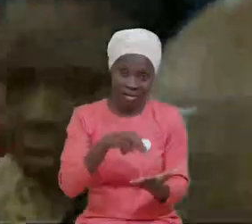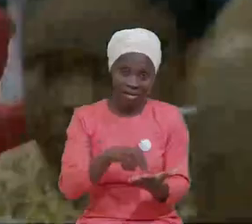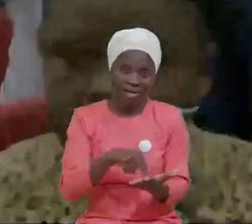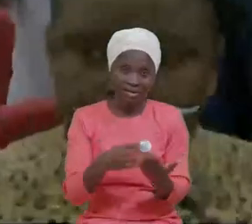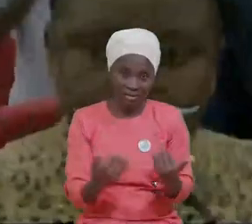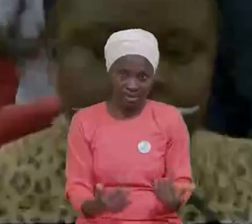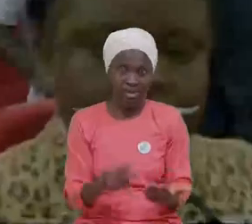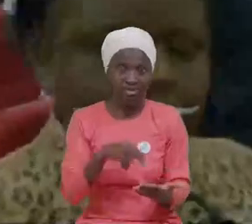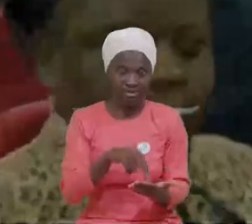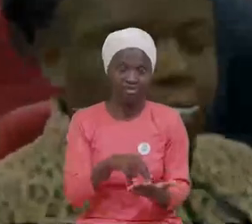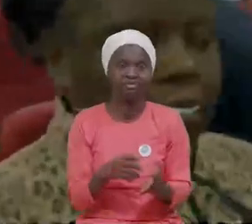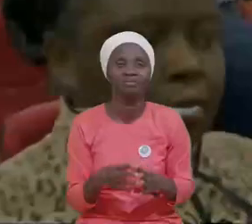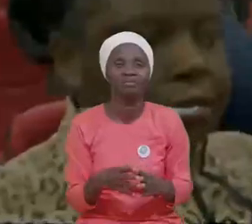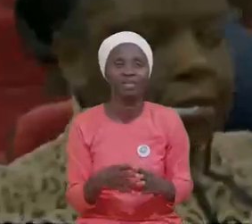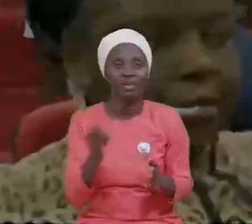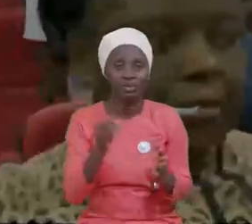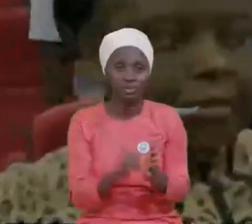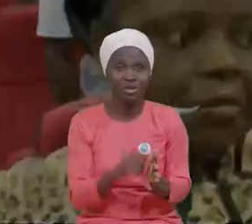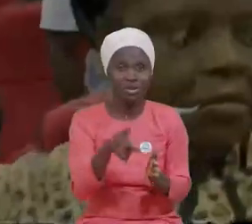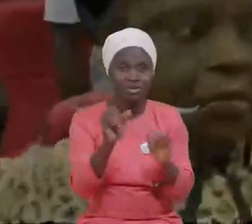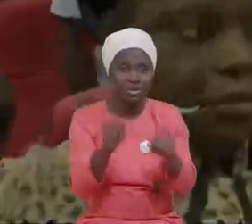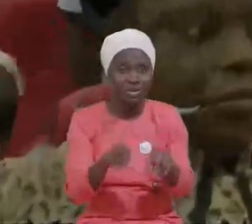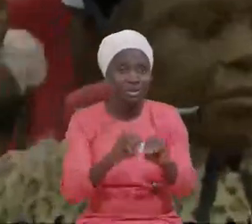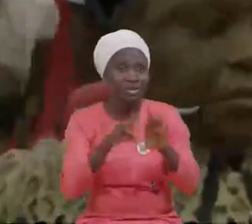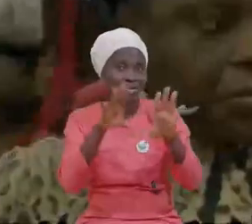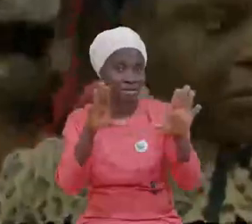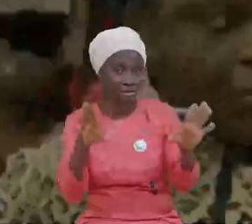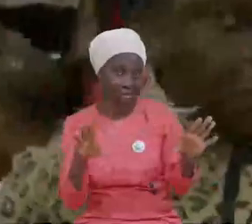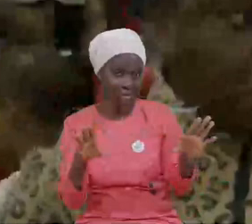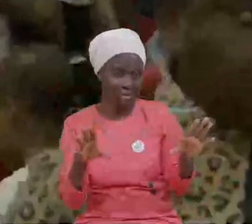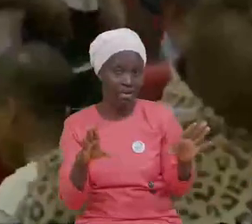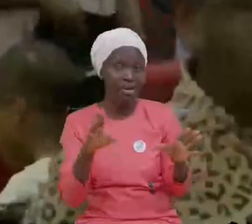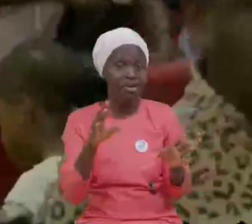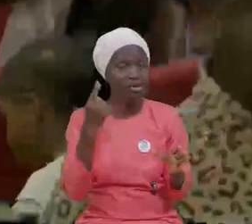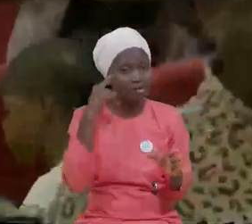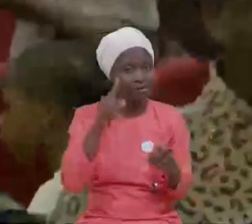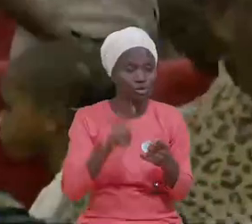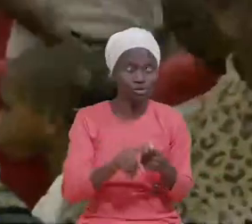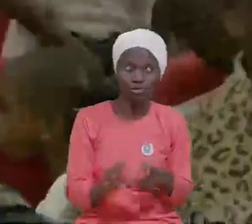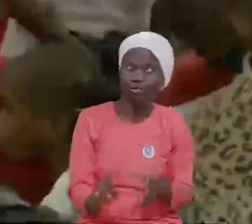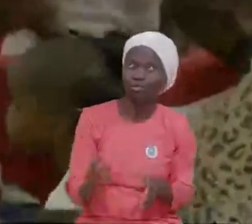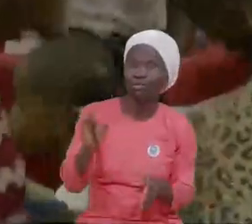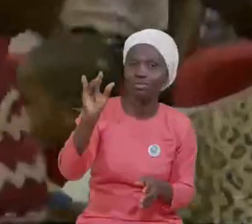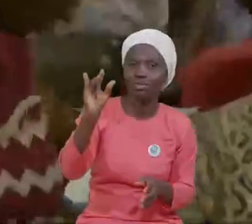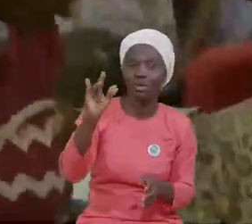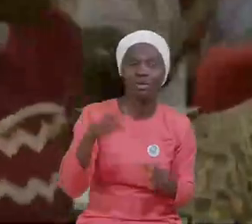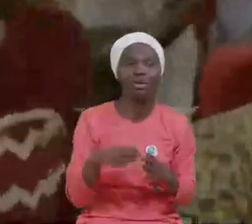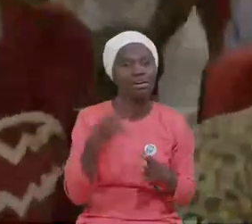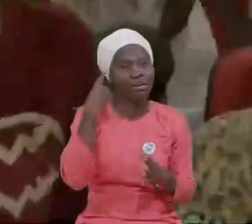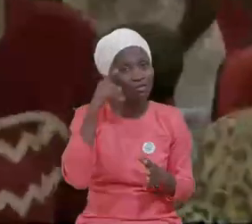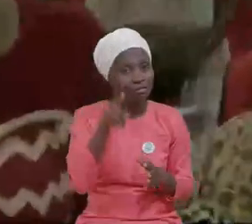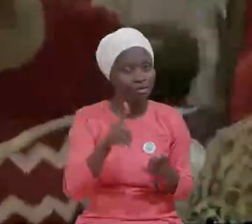Lève-toi maintenant afin de briller, afin de prendre l'envol,